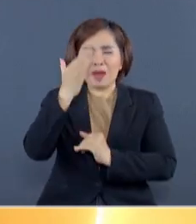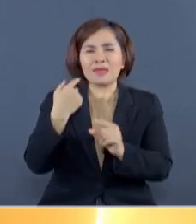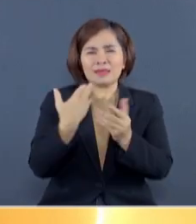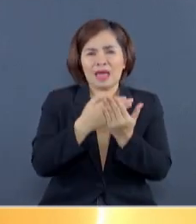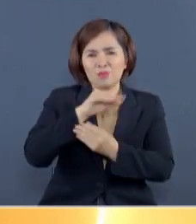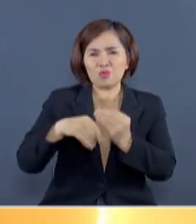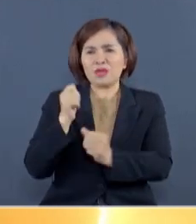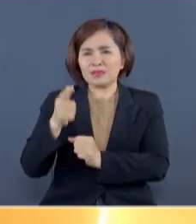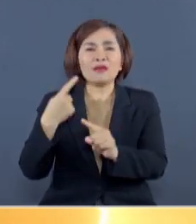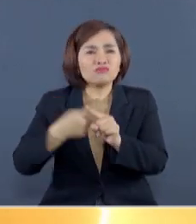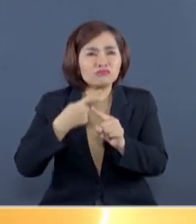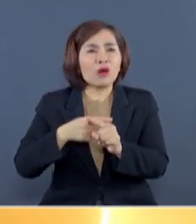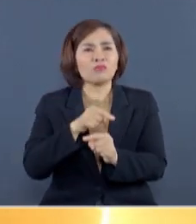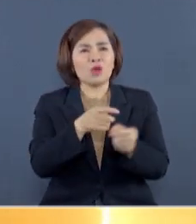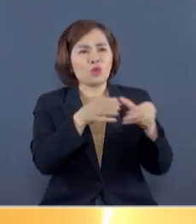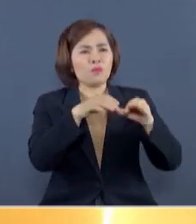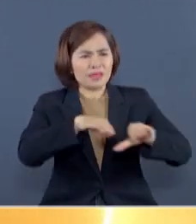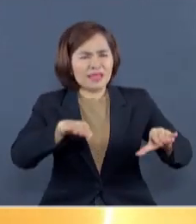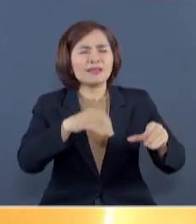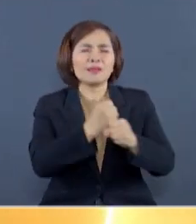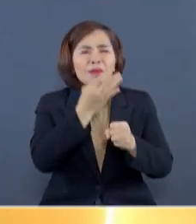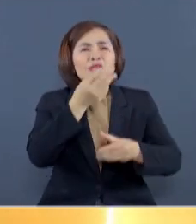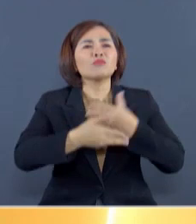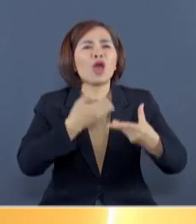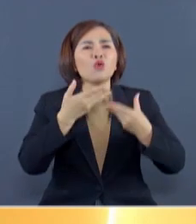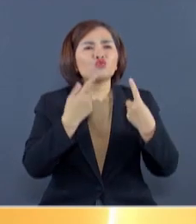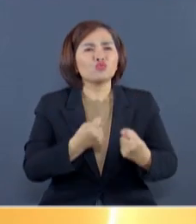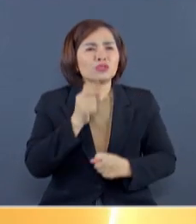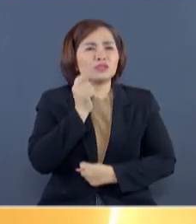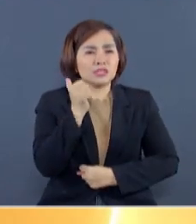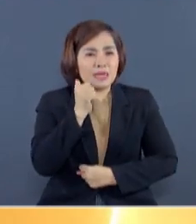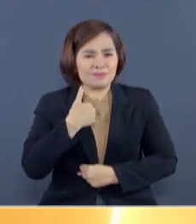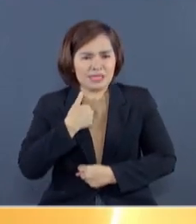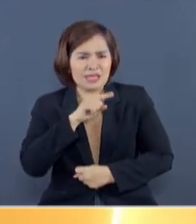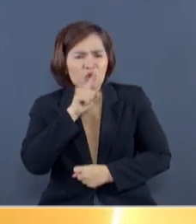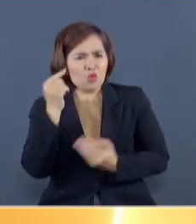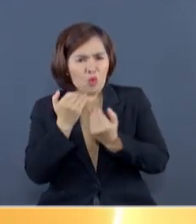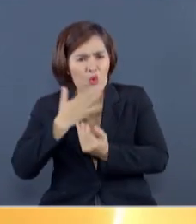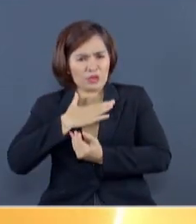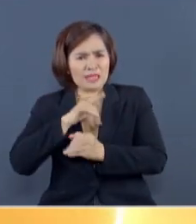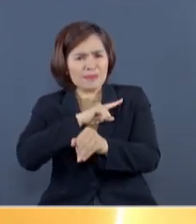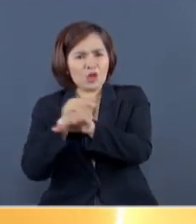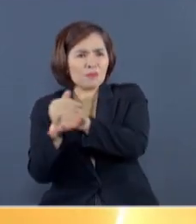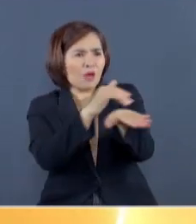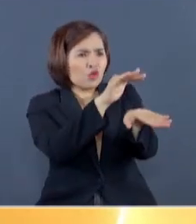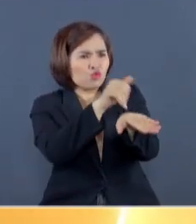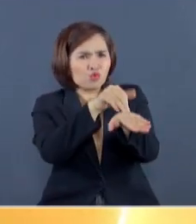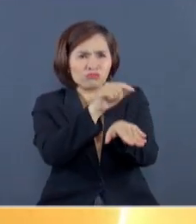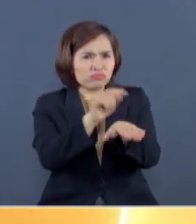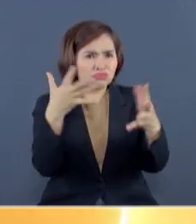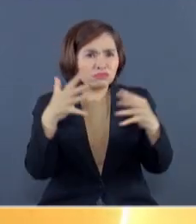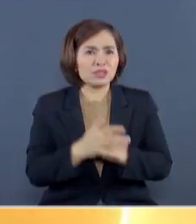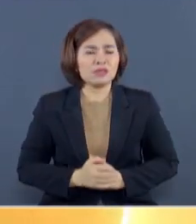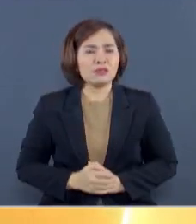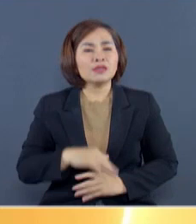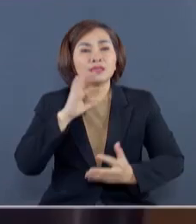เด็กๆเหล่านี้เขามีอาชีพค้าประเวณีอยู่แล้วลูกของเธอไม่ได้เป็นคนชวนขณะที่ผู้กำกับสภ.เพค่ะส